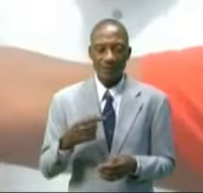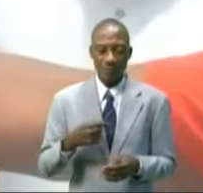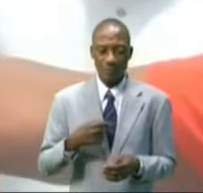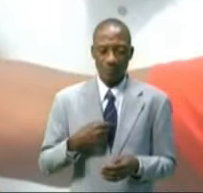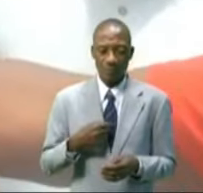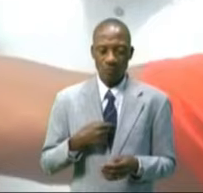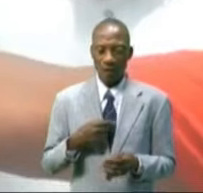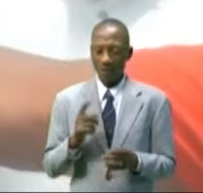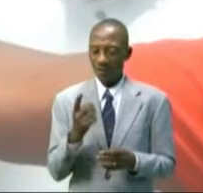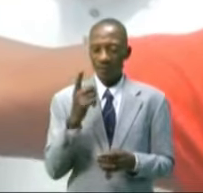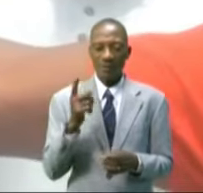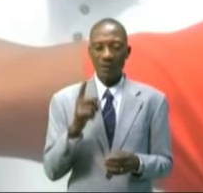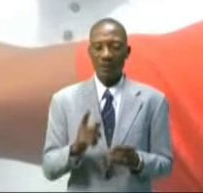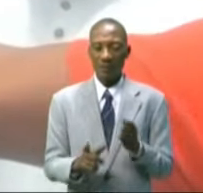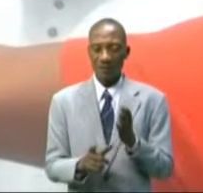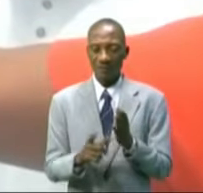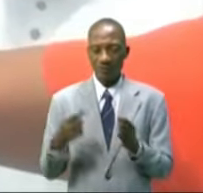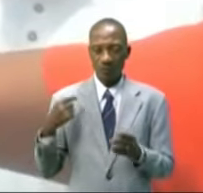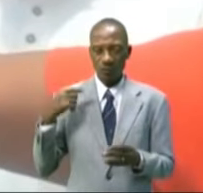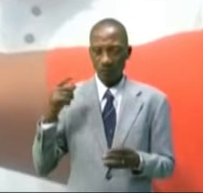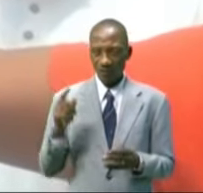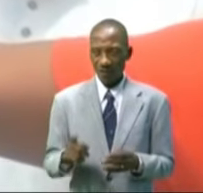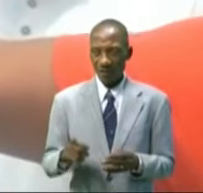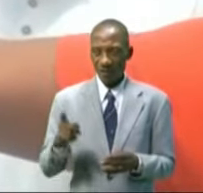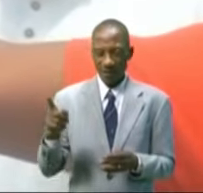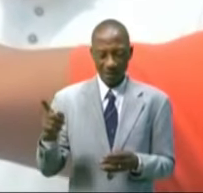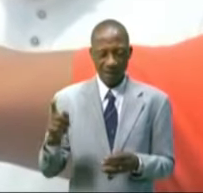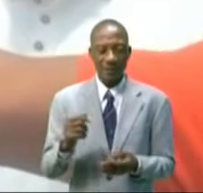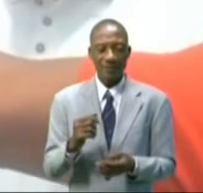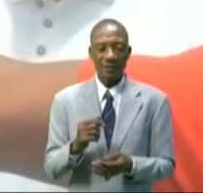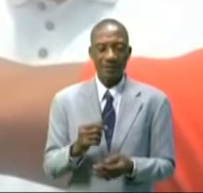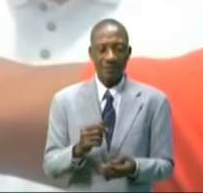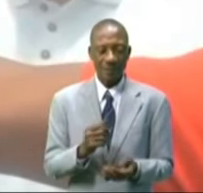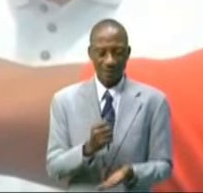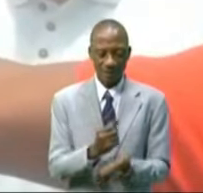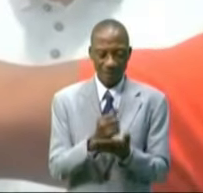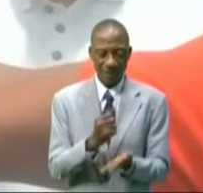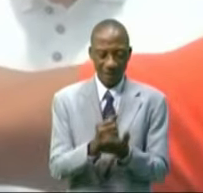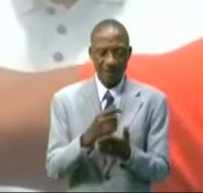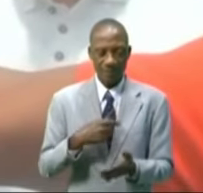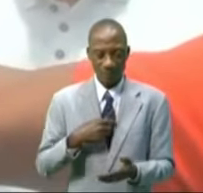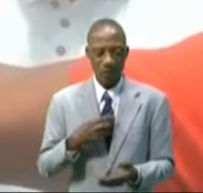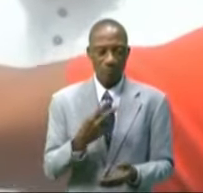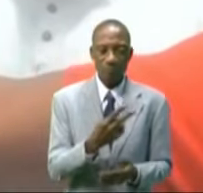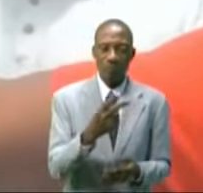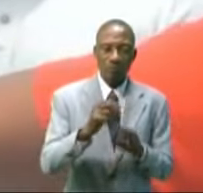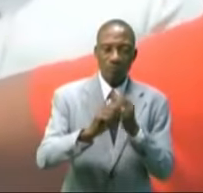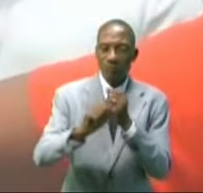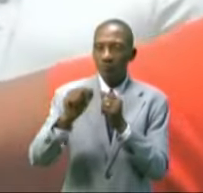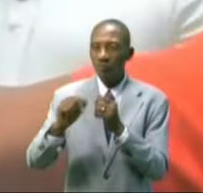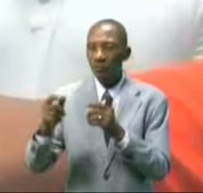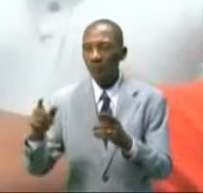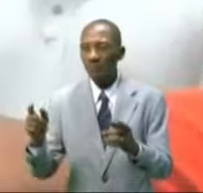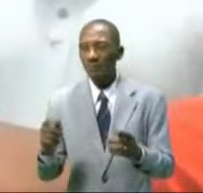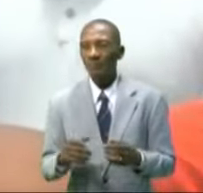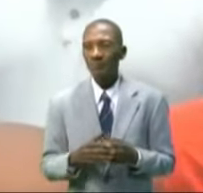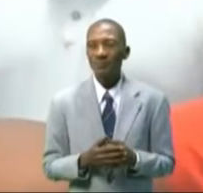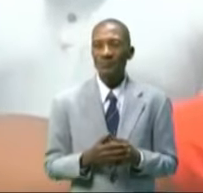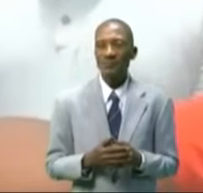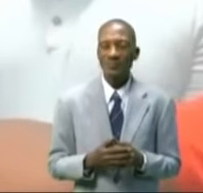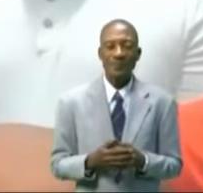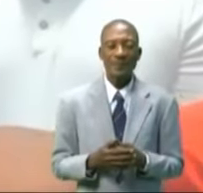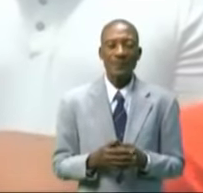vice-gouverneur qui va m'assister dans cette thérapie-là pour guérir la Tchopo. Notre maman qui est malade de la